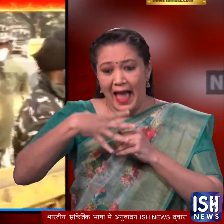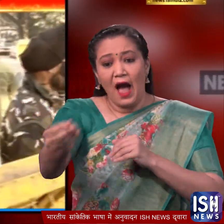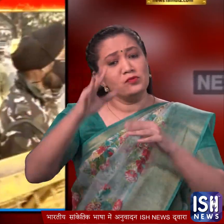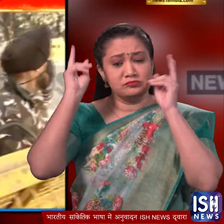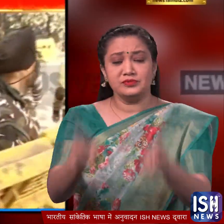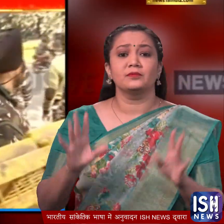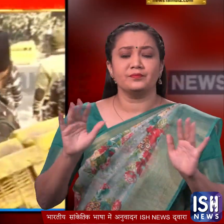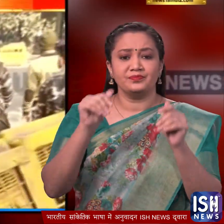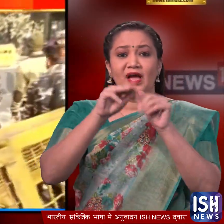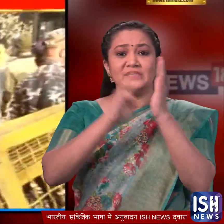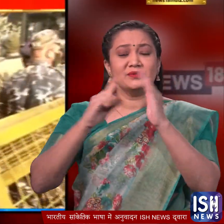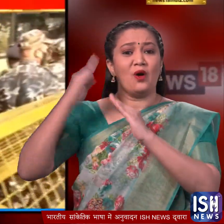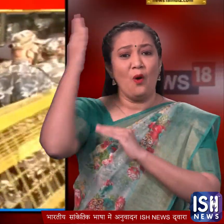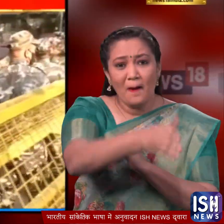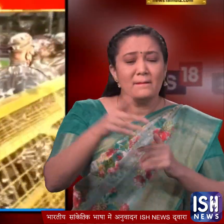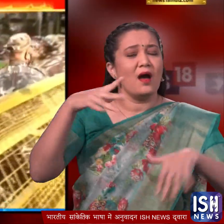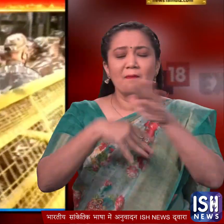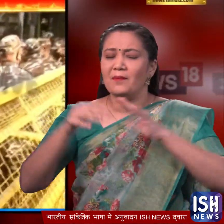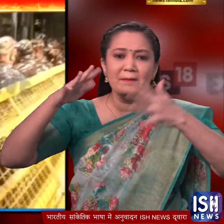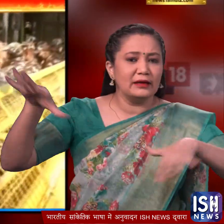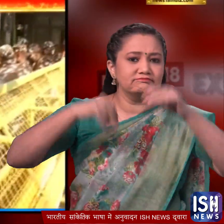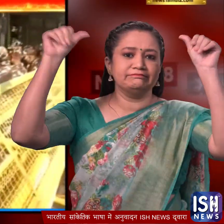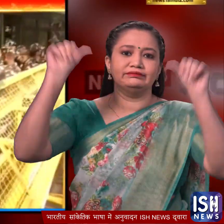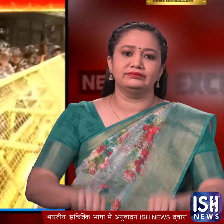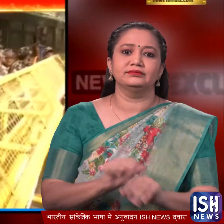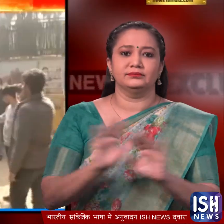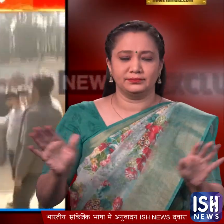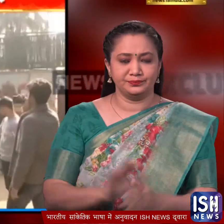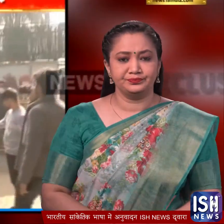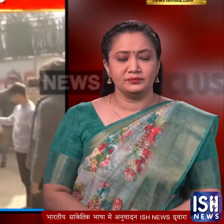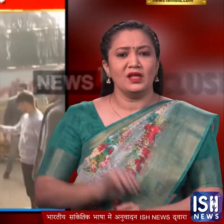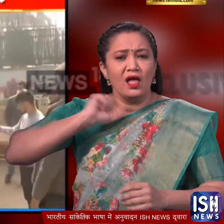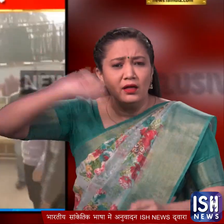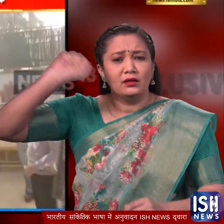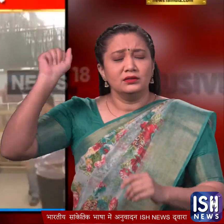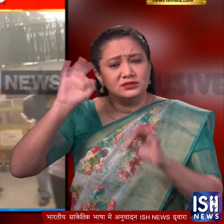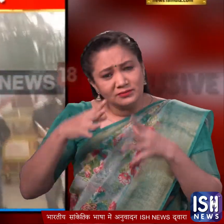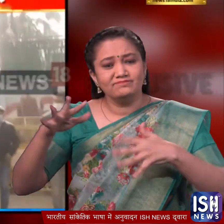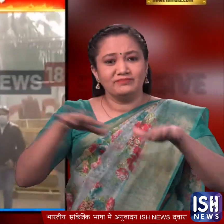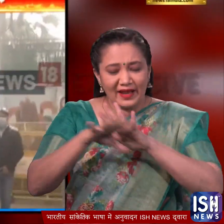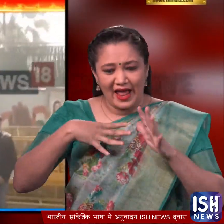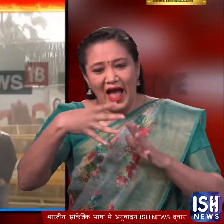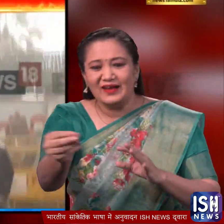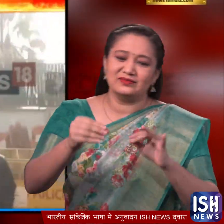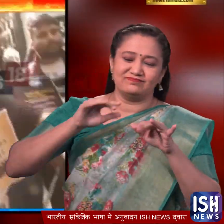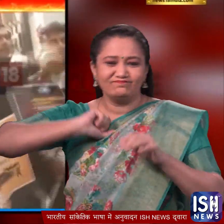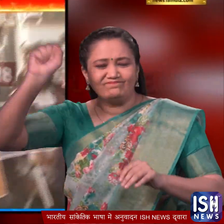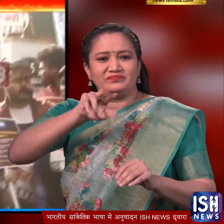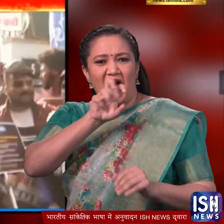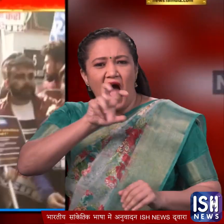दिया और उनकी अजय मिश्रा के घर के बाहर प्रदर्शन करने की प्लानिंग पर पानी फेर दिया। ये लोग नारे लगाते हुए पार्टी दफ्तर से बाहर